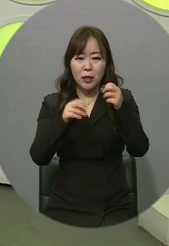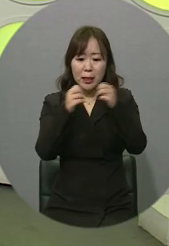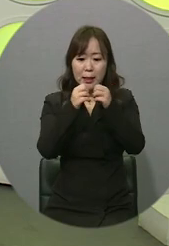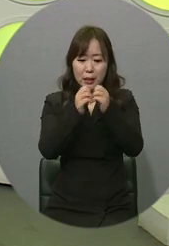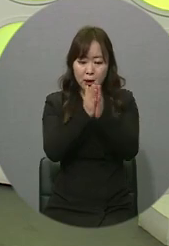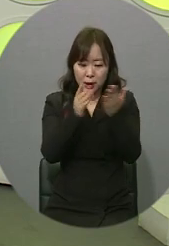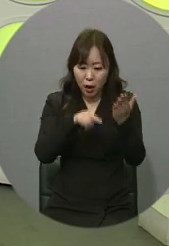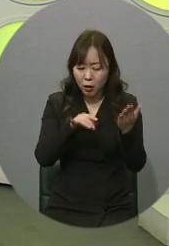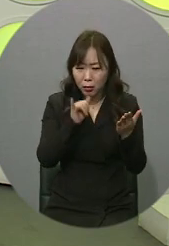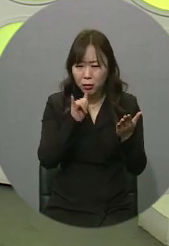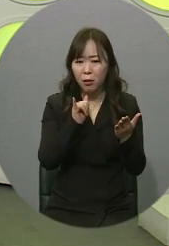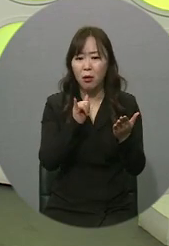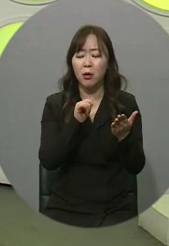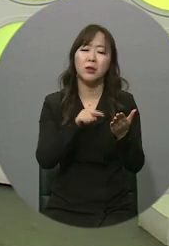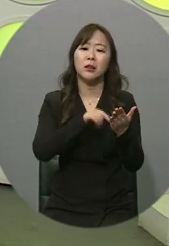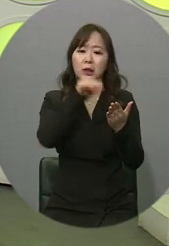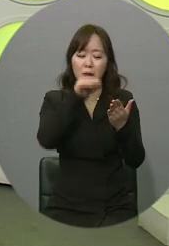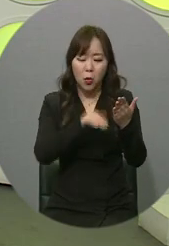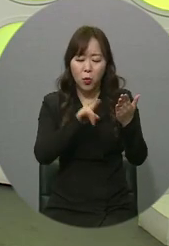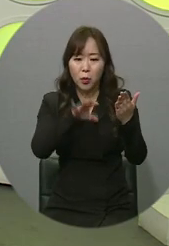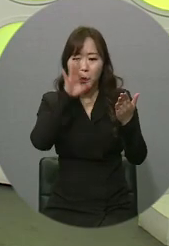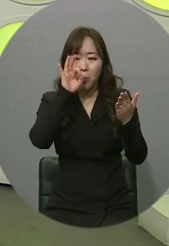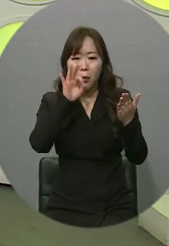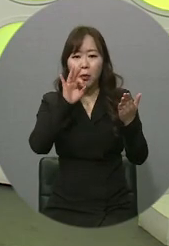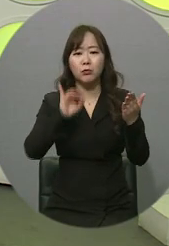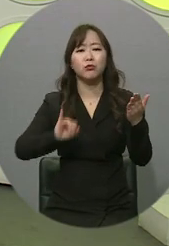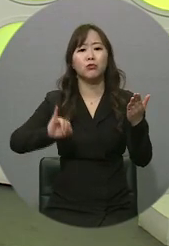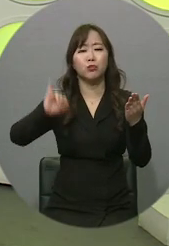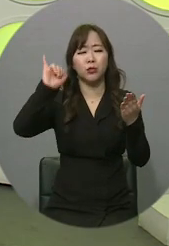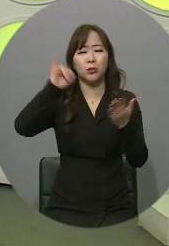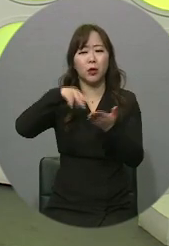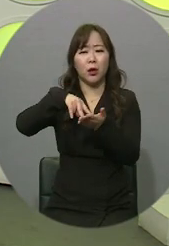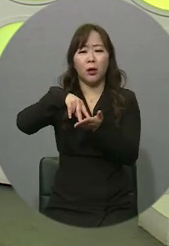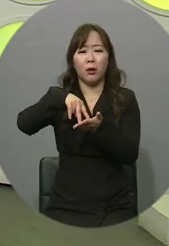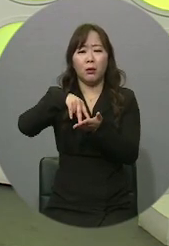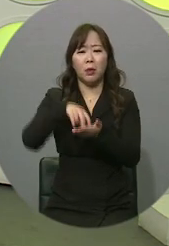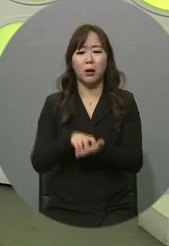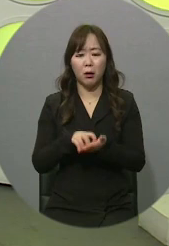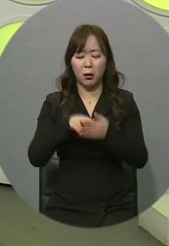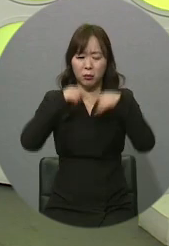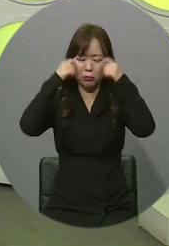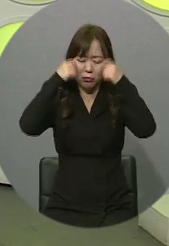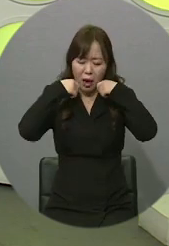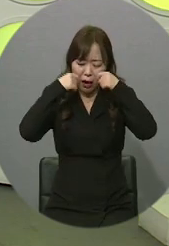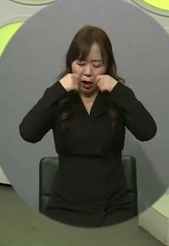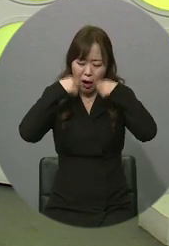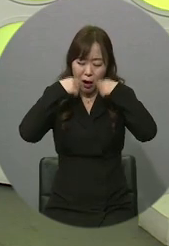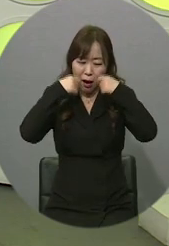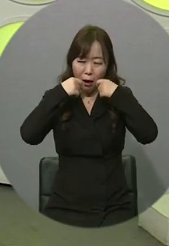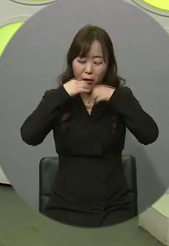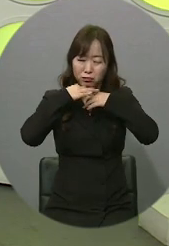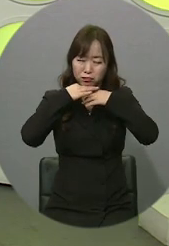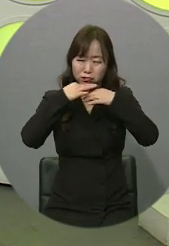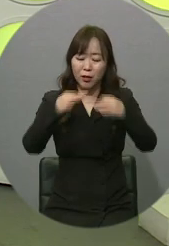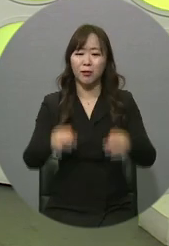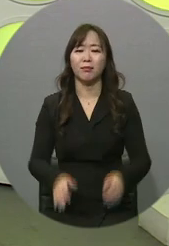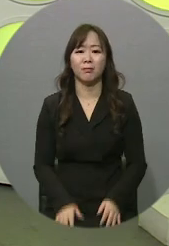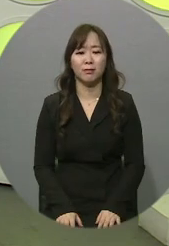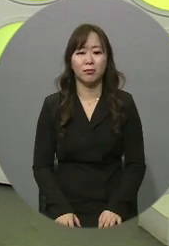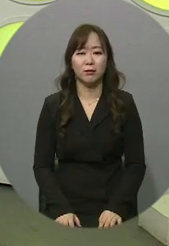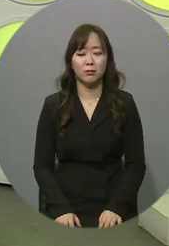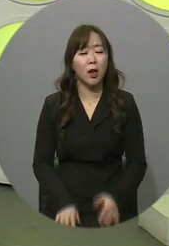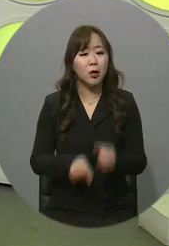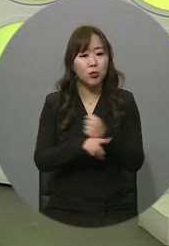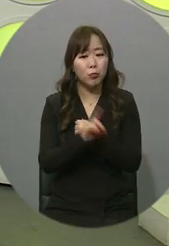발견했어요. 네. 그 일기장 내용을 보자 누이는 주저앉고 오열을 하며 펑펑 울었습니다.